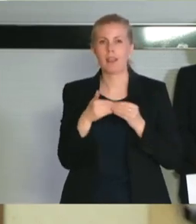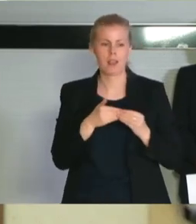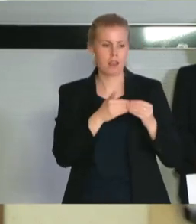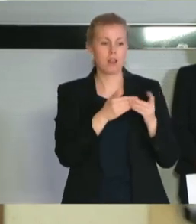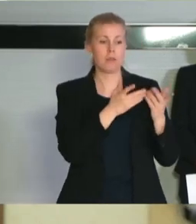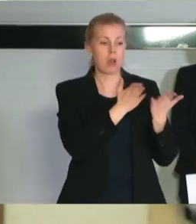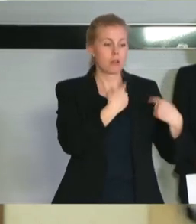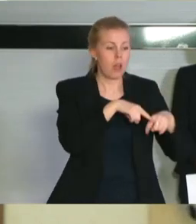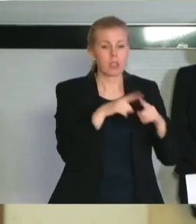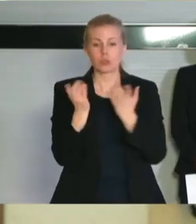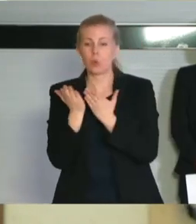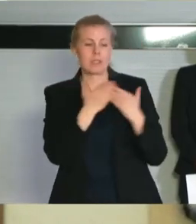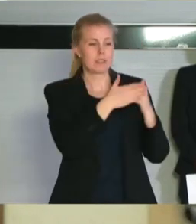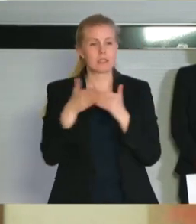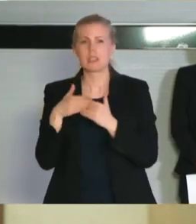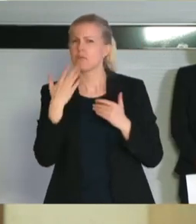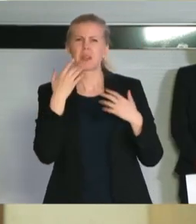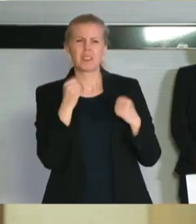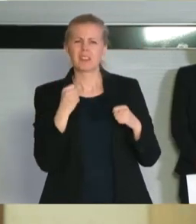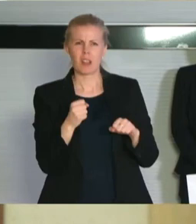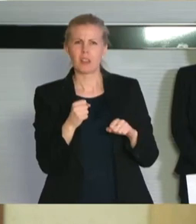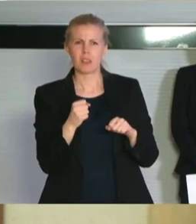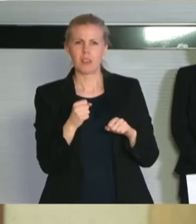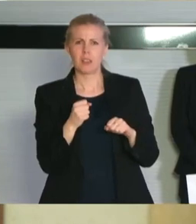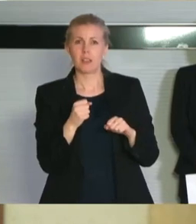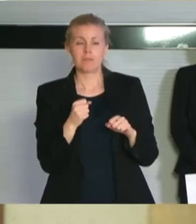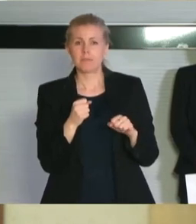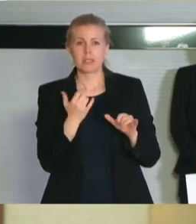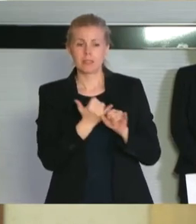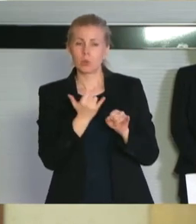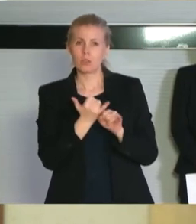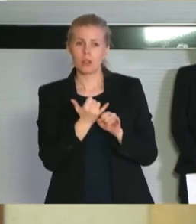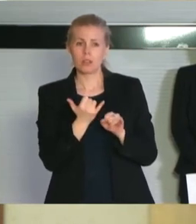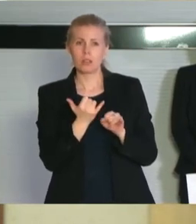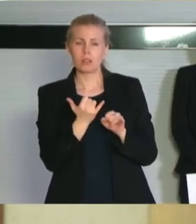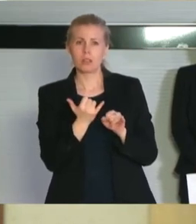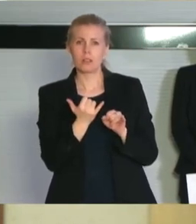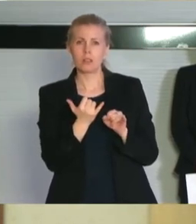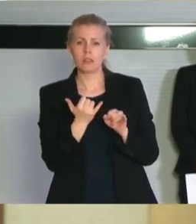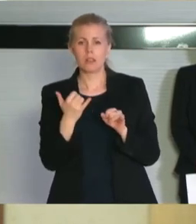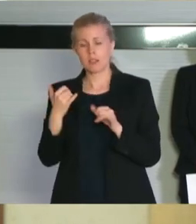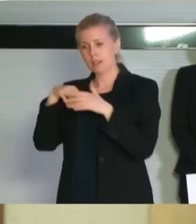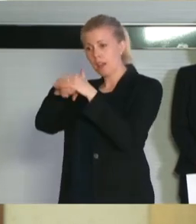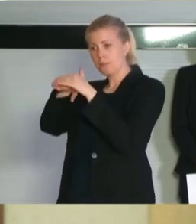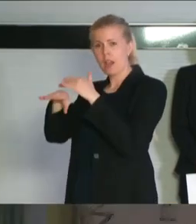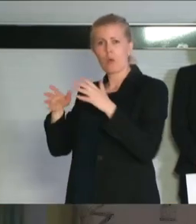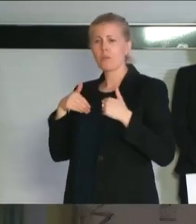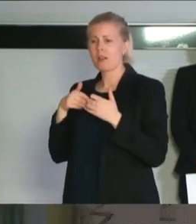skole var noe godt tiltak. Hva gjør dere for å skjerme de barna som ikke har det så bra